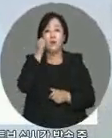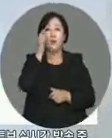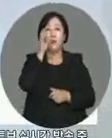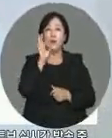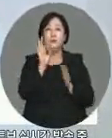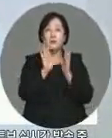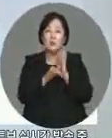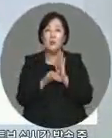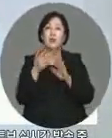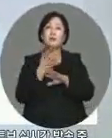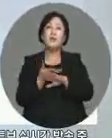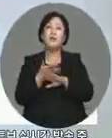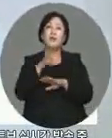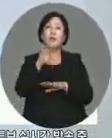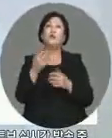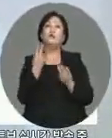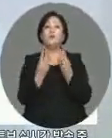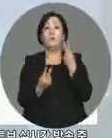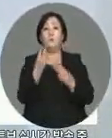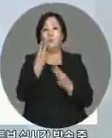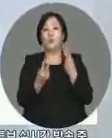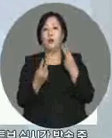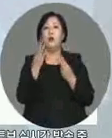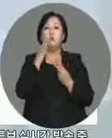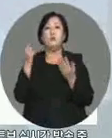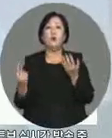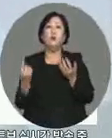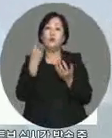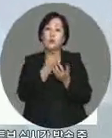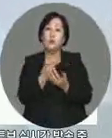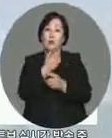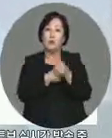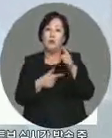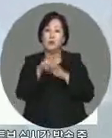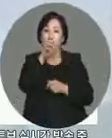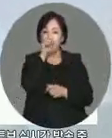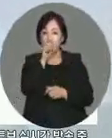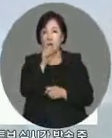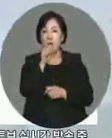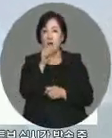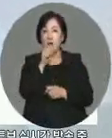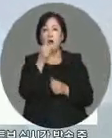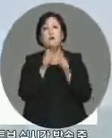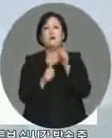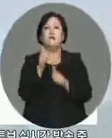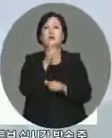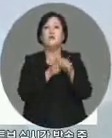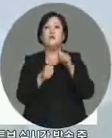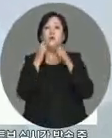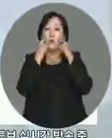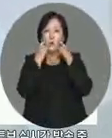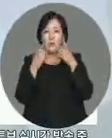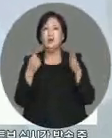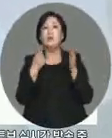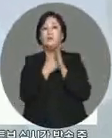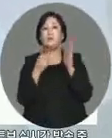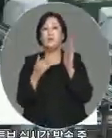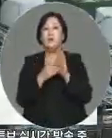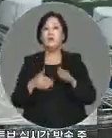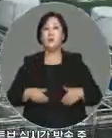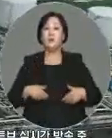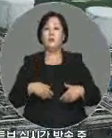생각하면 다른 곳에 가는 것보다 울산에 오는 것이 더 좋다라는 경쟁력을 확실하게 만들어야 된다는